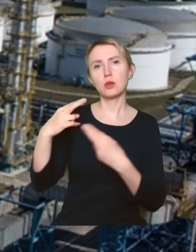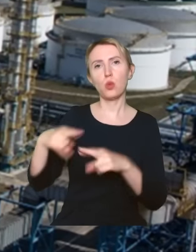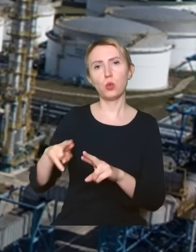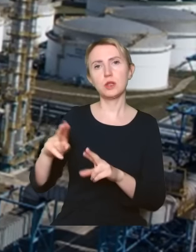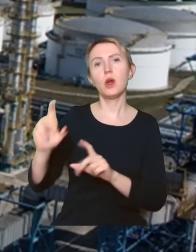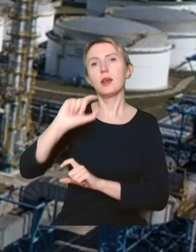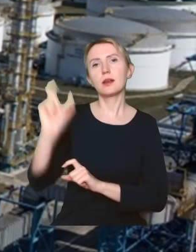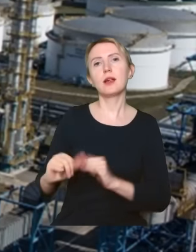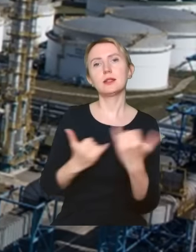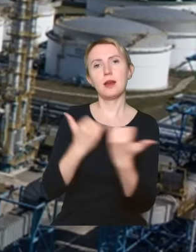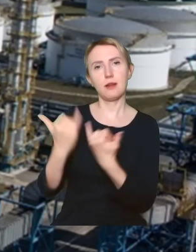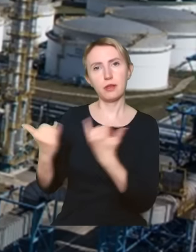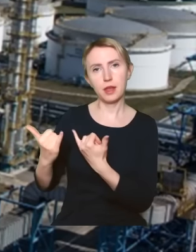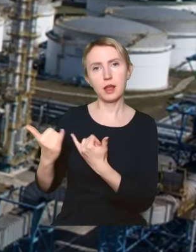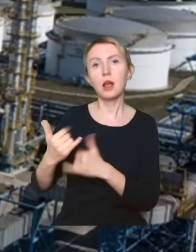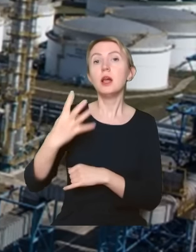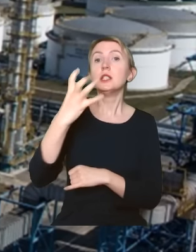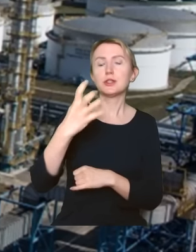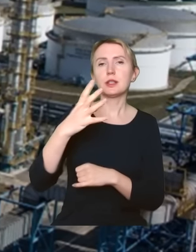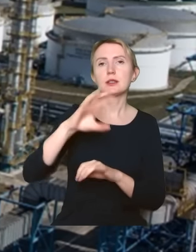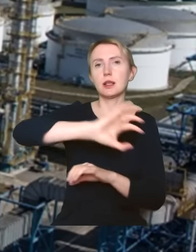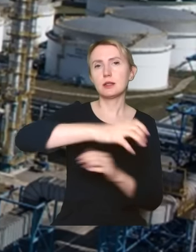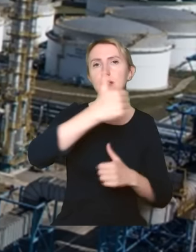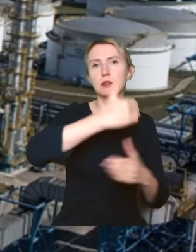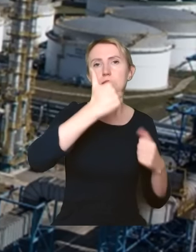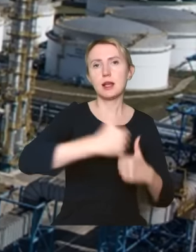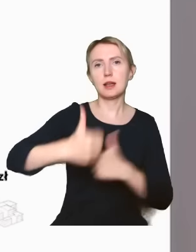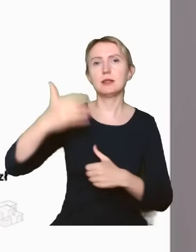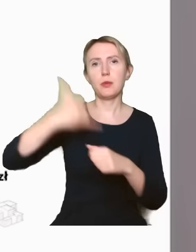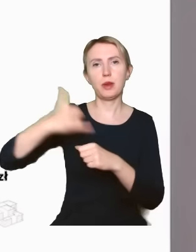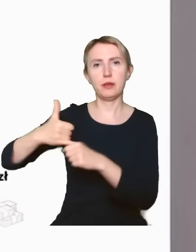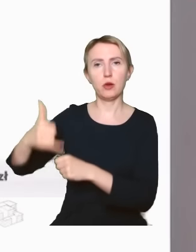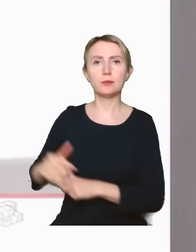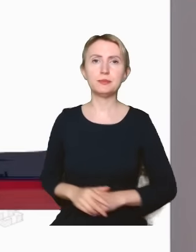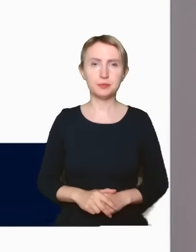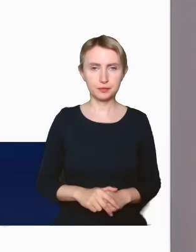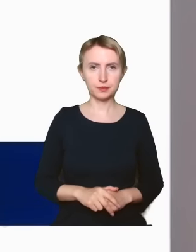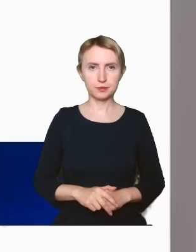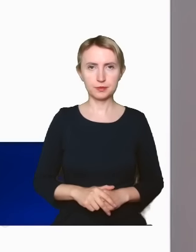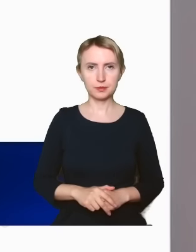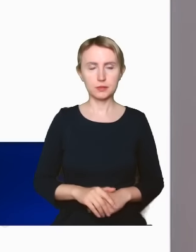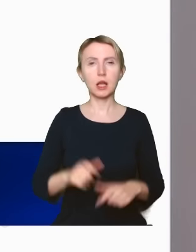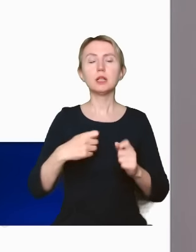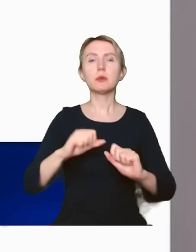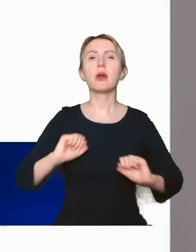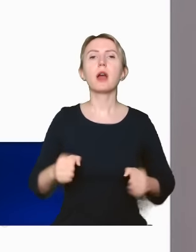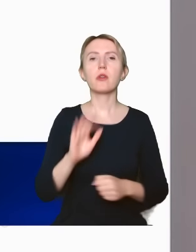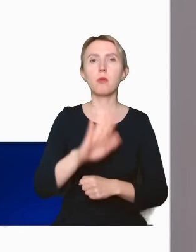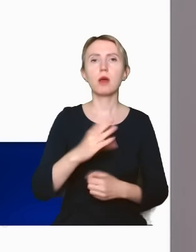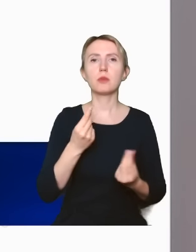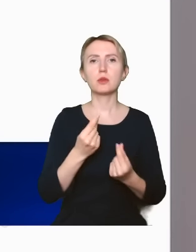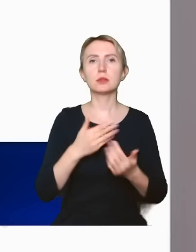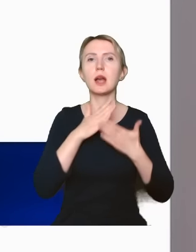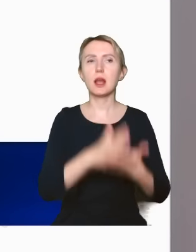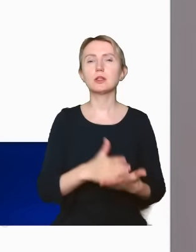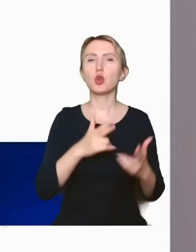gdańskiej rafinerii i 400 stacji paliw Lotosu. Za sprzedaż aktywów objętych środkami zaradczymi